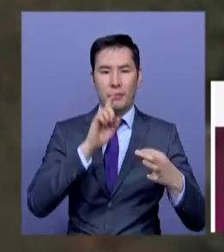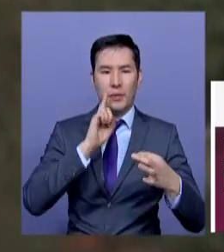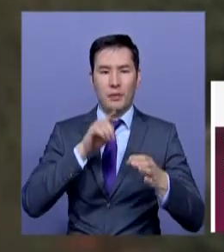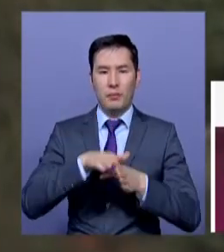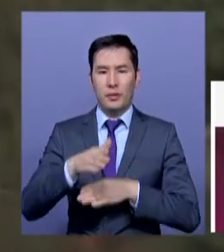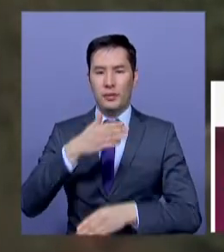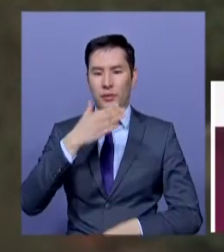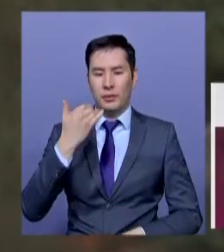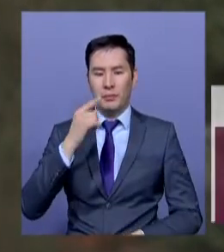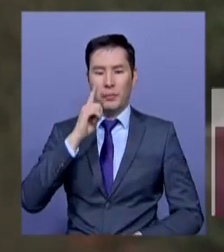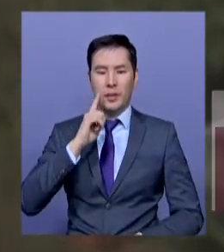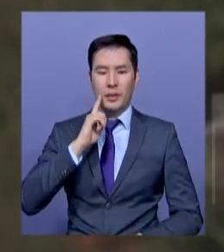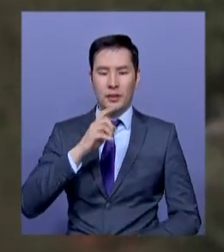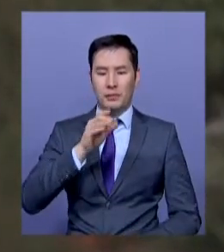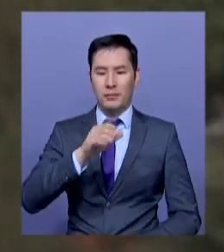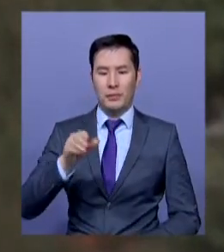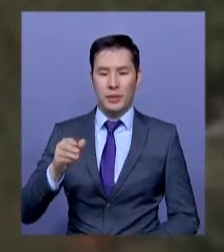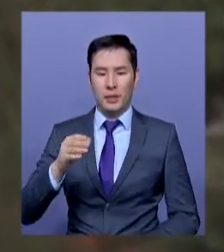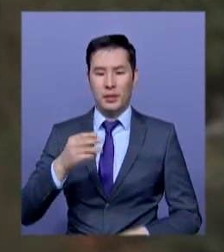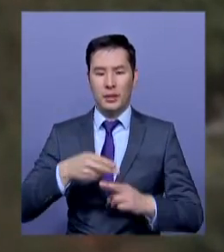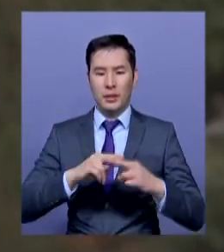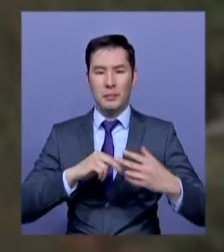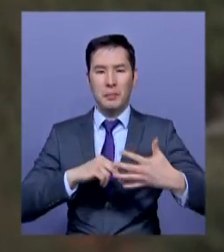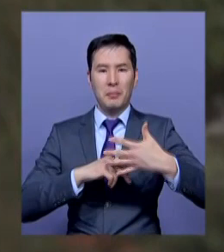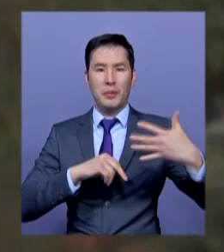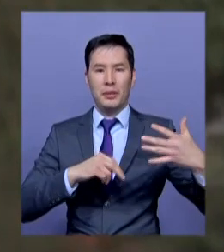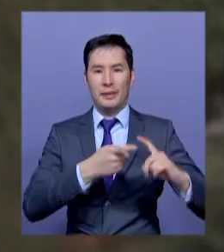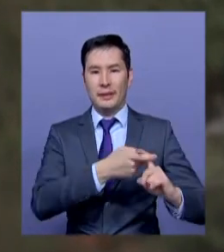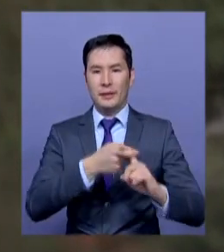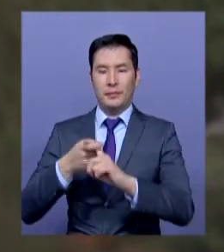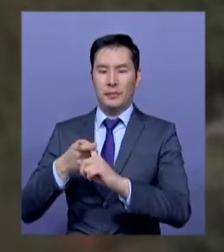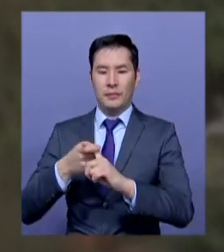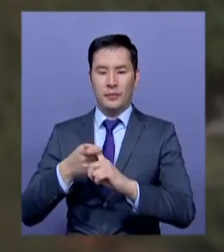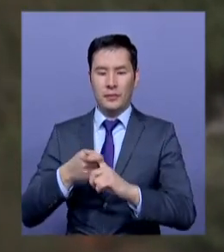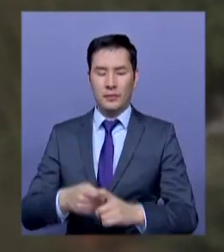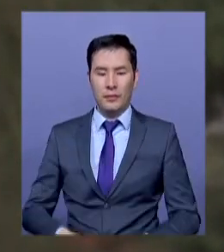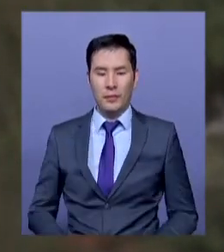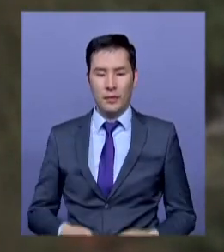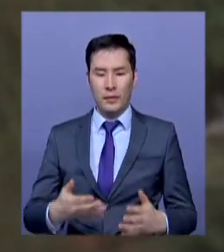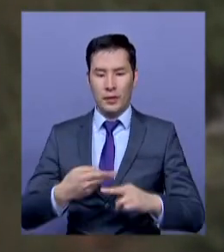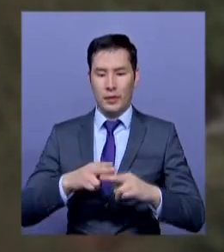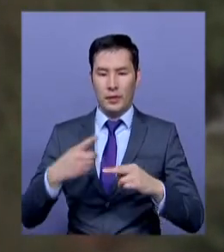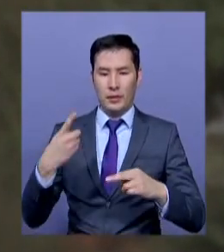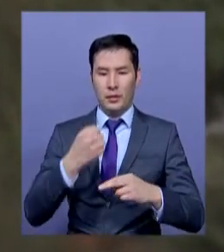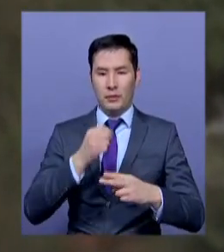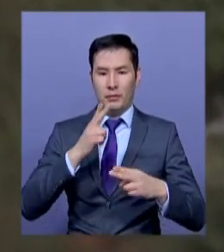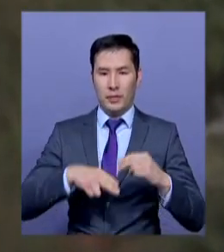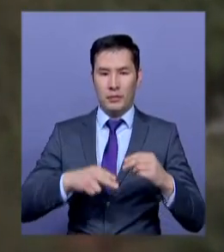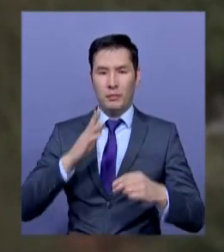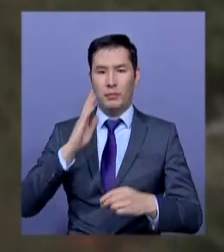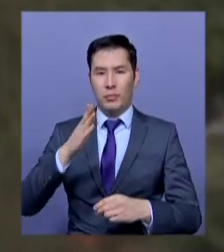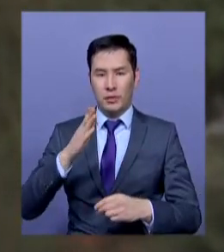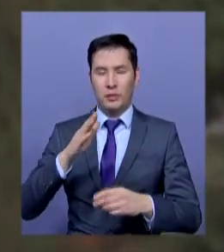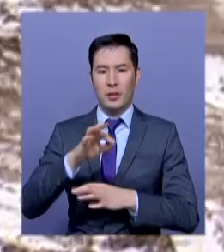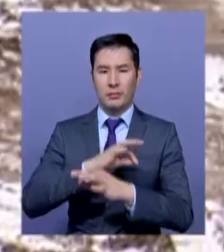олардың уақытша жылу жолы біздің 5 көпқабатты тұрғын үйді кіреберіс жолмен қамтуымызға кедергі келтіріп тұр. Осы аптаның соңына дейін Smart City біздің жылу